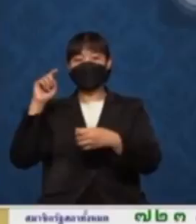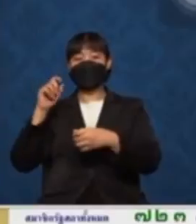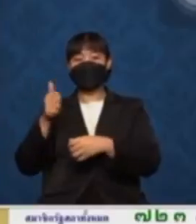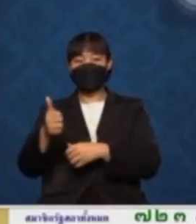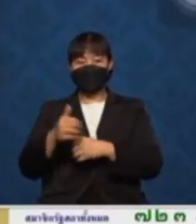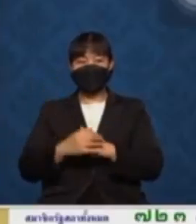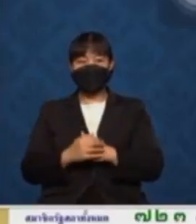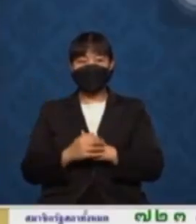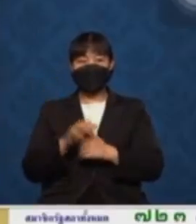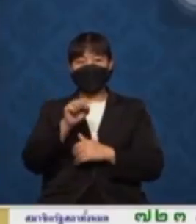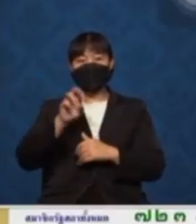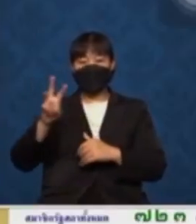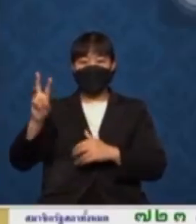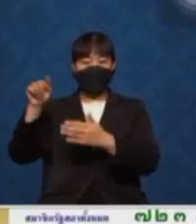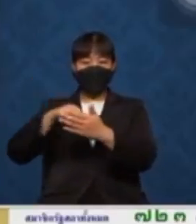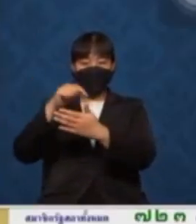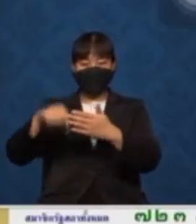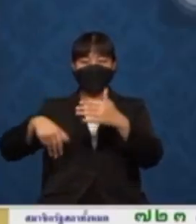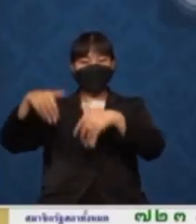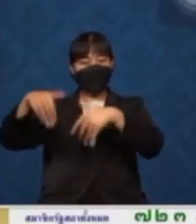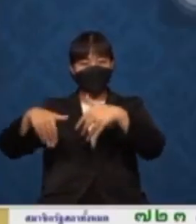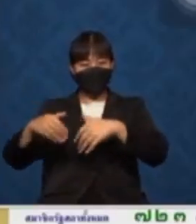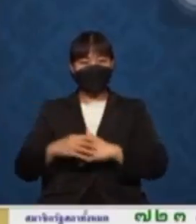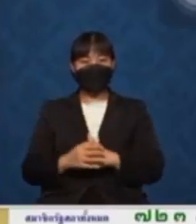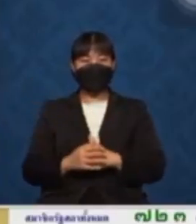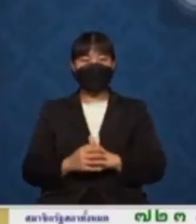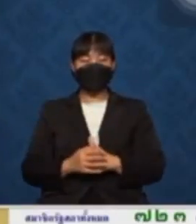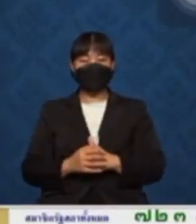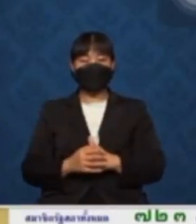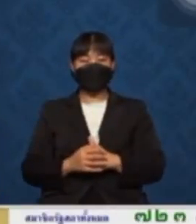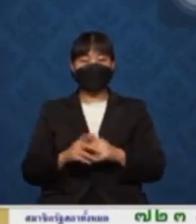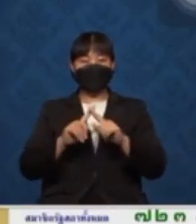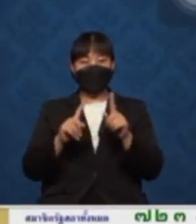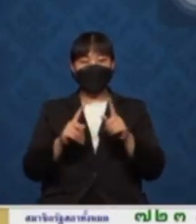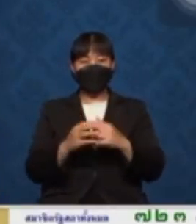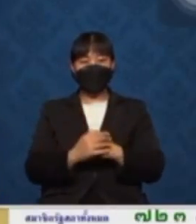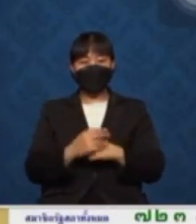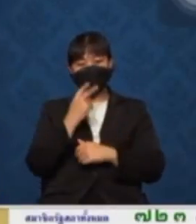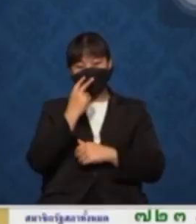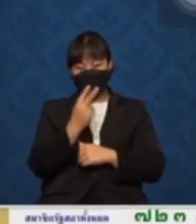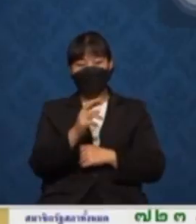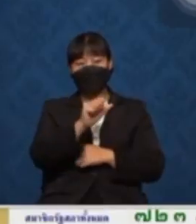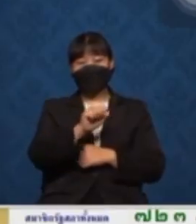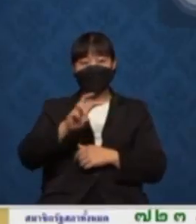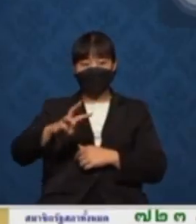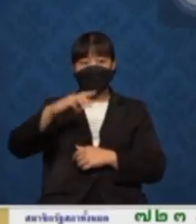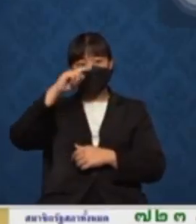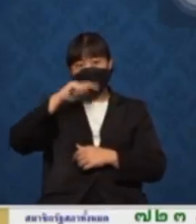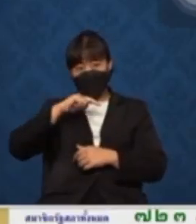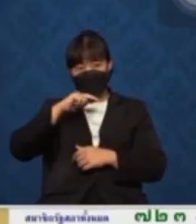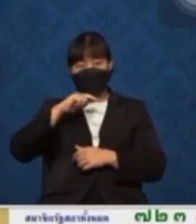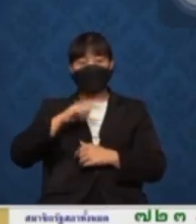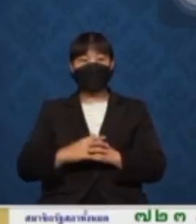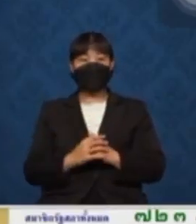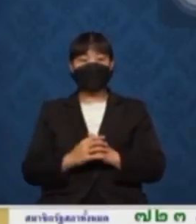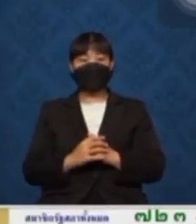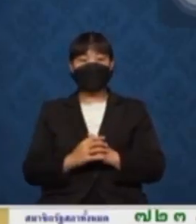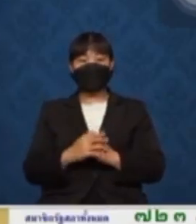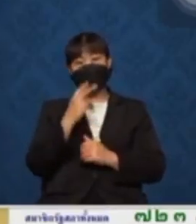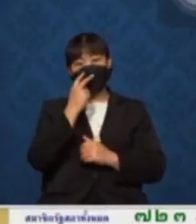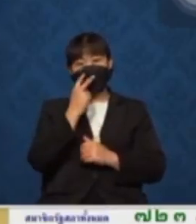ขามีวุฒิสภาที่มาจากการเลือกตั้งแต่พอเรามองย้อนกลับมาดูที่วุฒิสภาของไทยปัจจุบันเราจะเห็นนะ